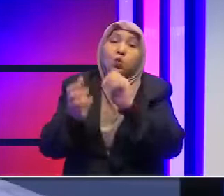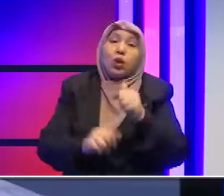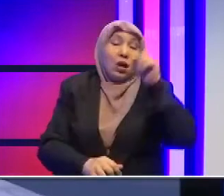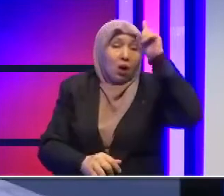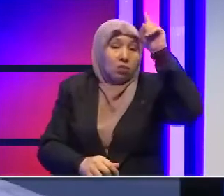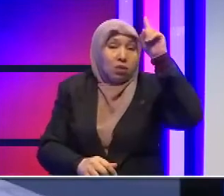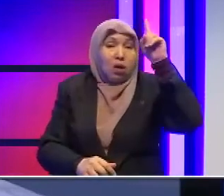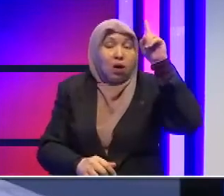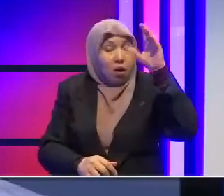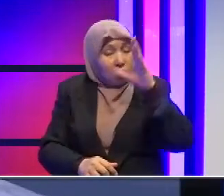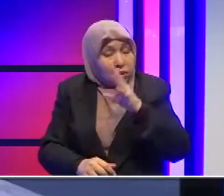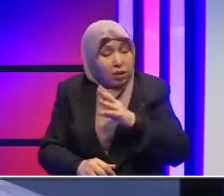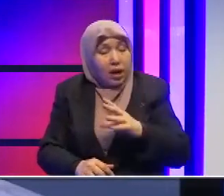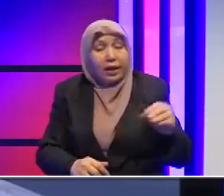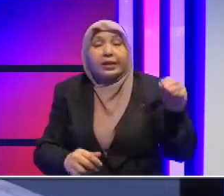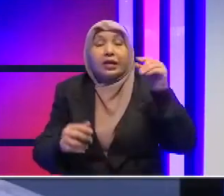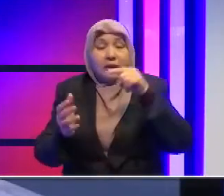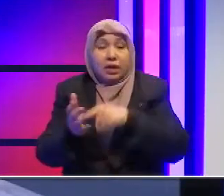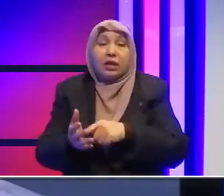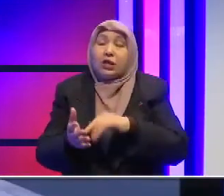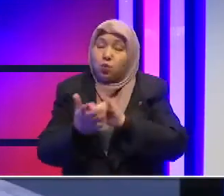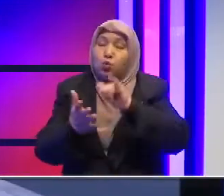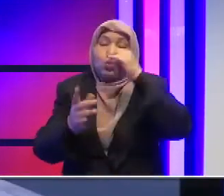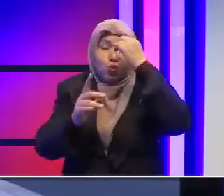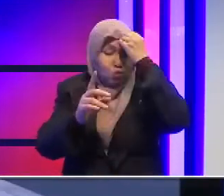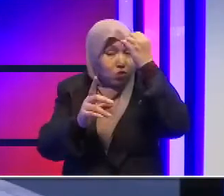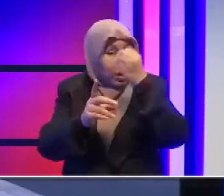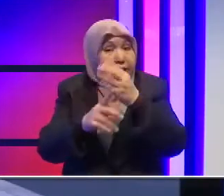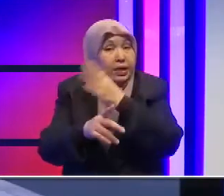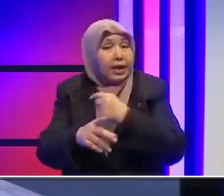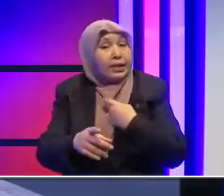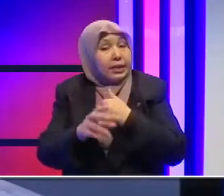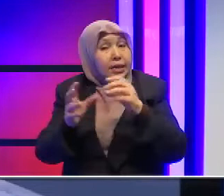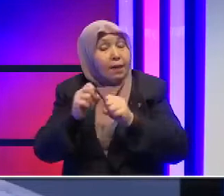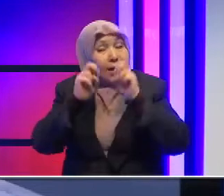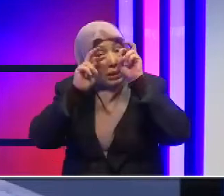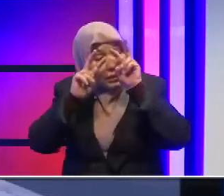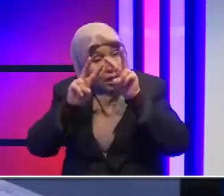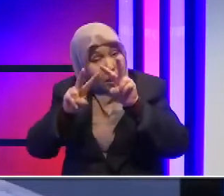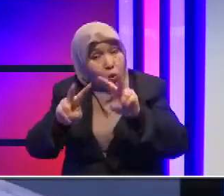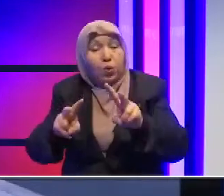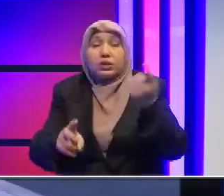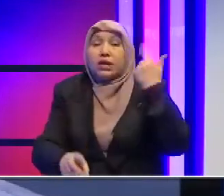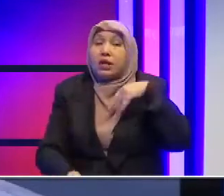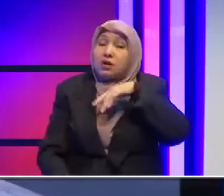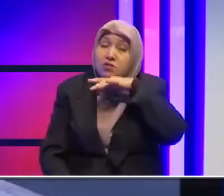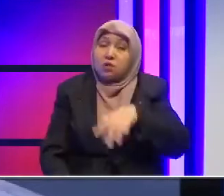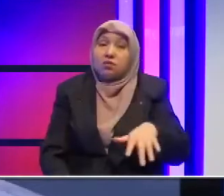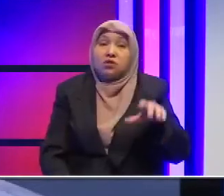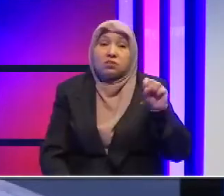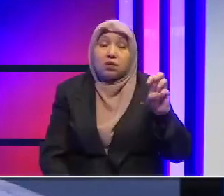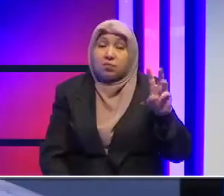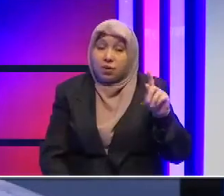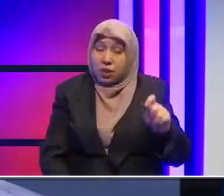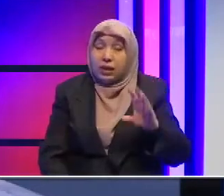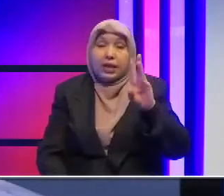Wa innallaha ala nasrihim laqadir. Itu tujuannya. Dan kita dapat lihat bila mana Nabi SAW melangkah dalam tahun ke-6